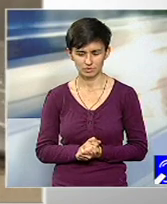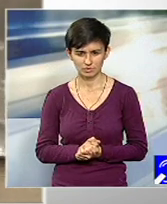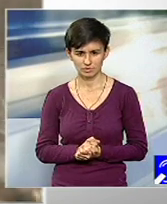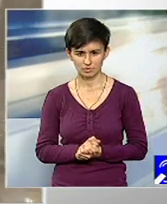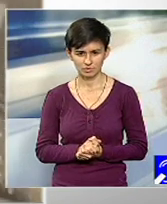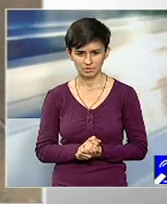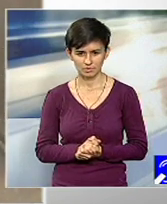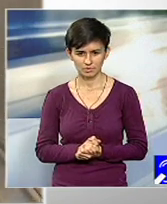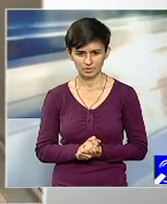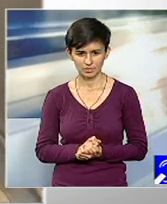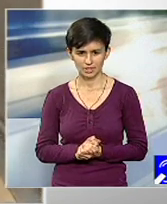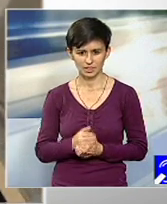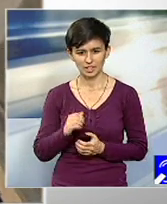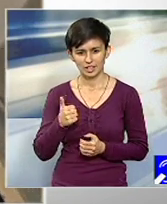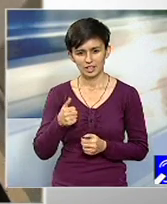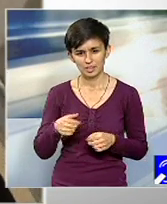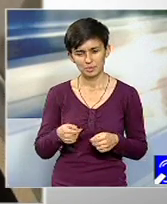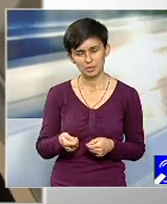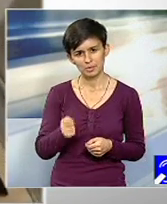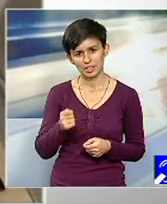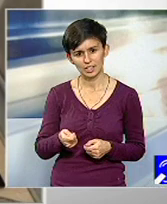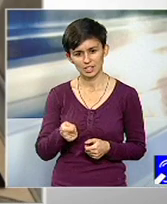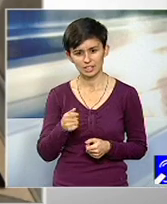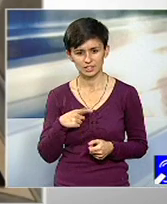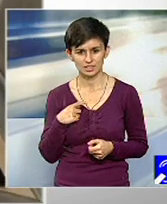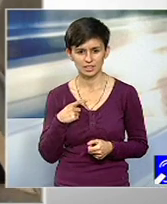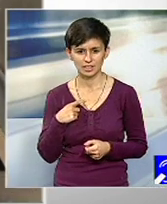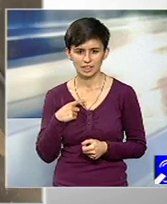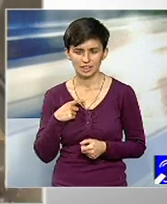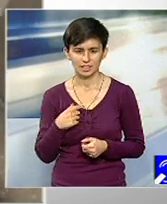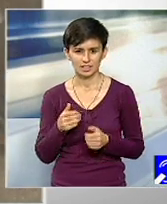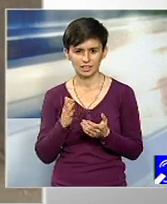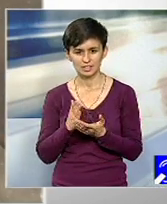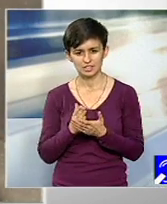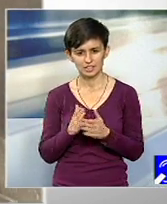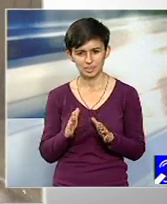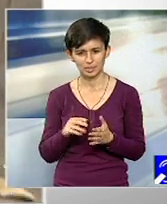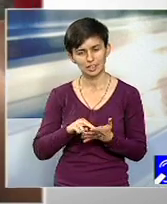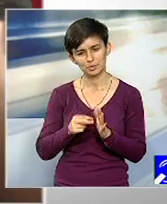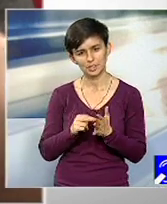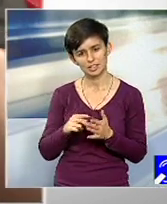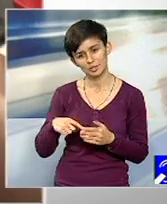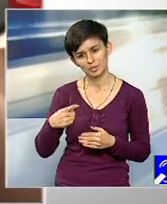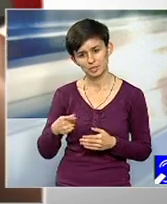Excelent! Prima noastră clătită este deja pe farfurie. Ne pregătim pentru următoarea.